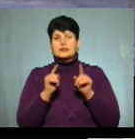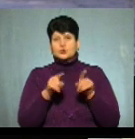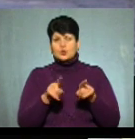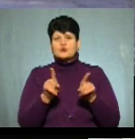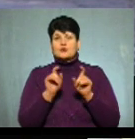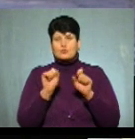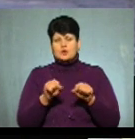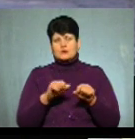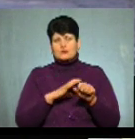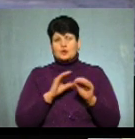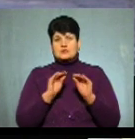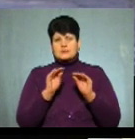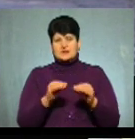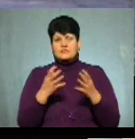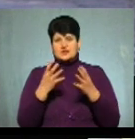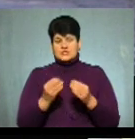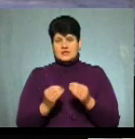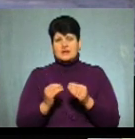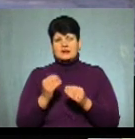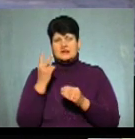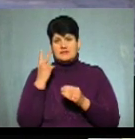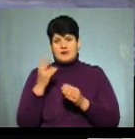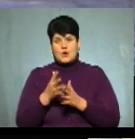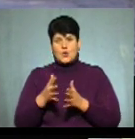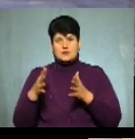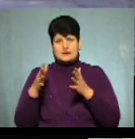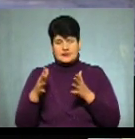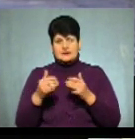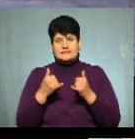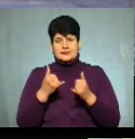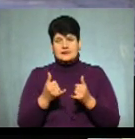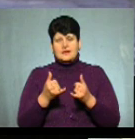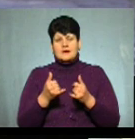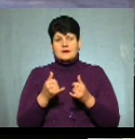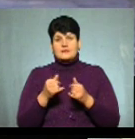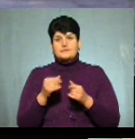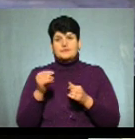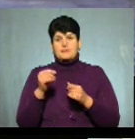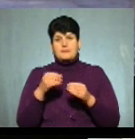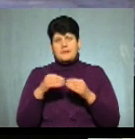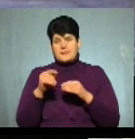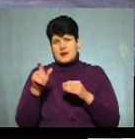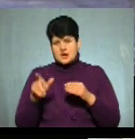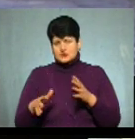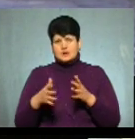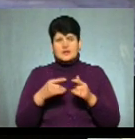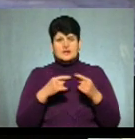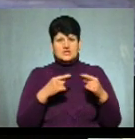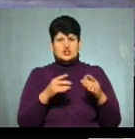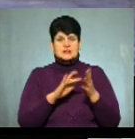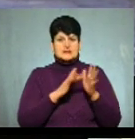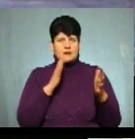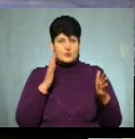було розмістити додатково ще 2 контейнери. Один контейнер має бути для полімерів, тобто ПЕТ-пляшки, інший контейнер має бути для скла,